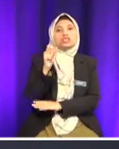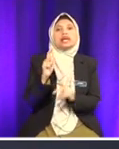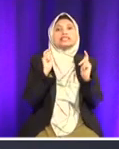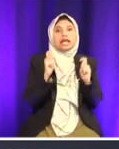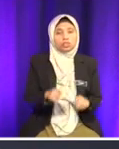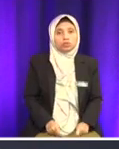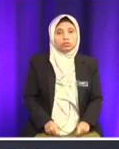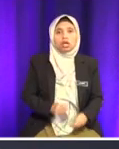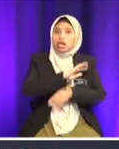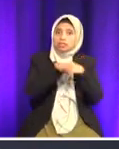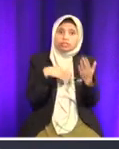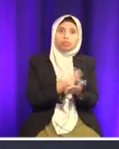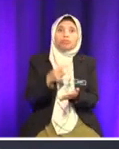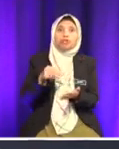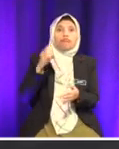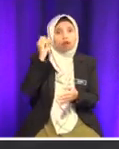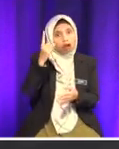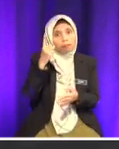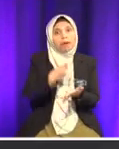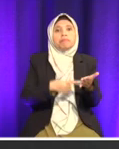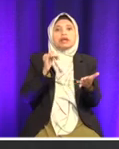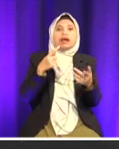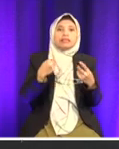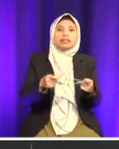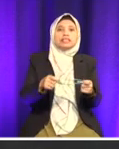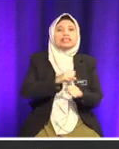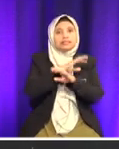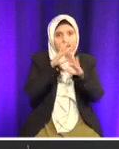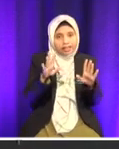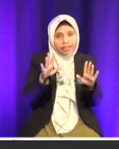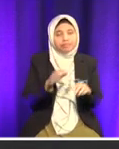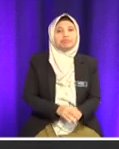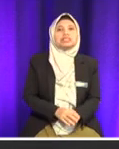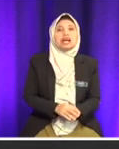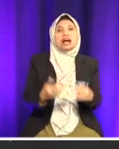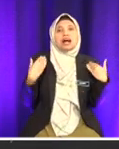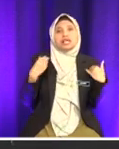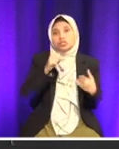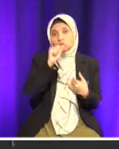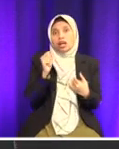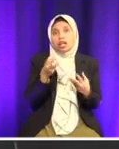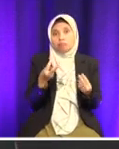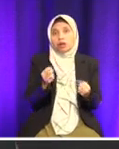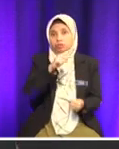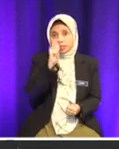paham tak apa yang telah diterangkan oleh Ustaz kita ada soal yang